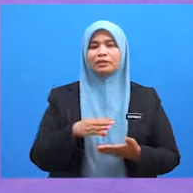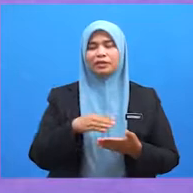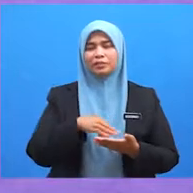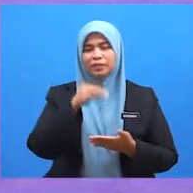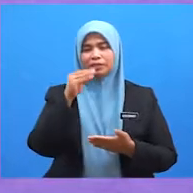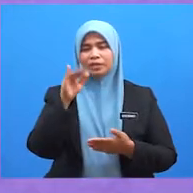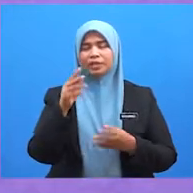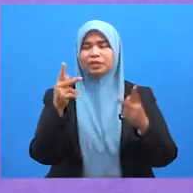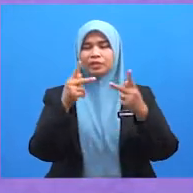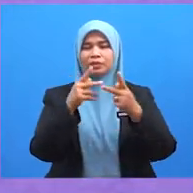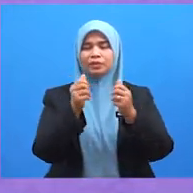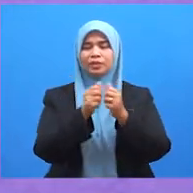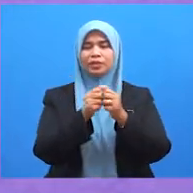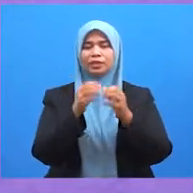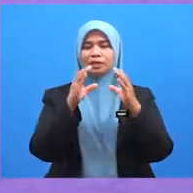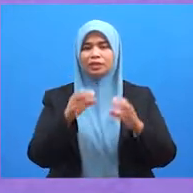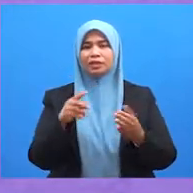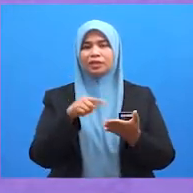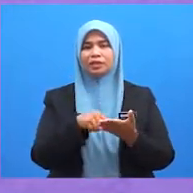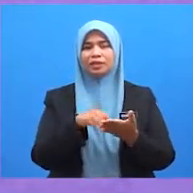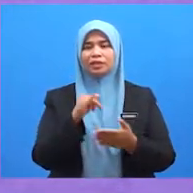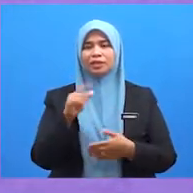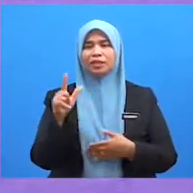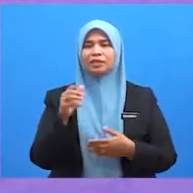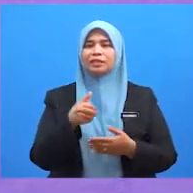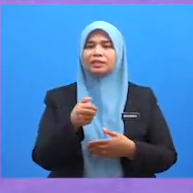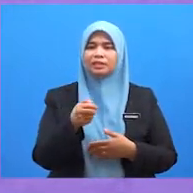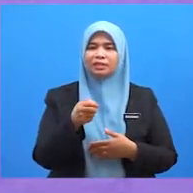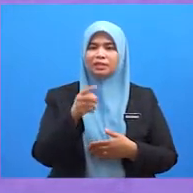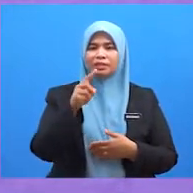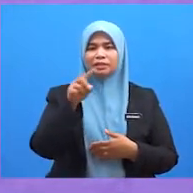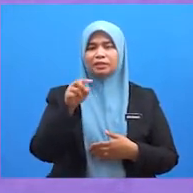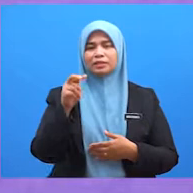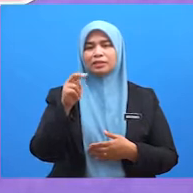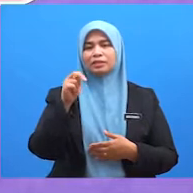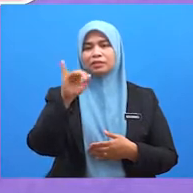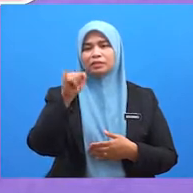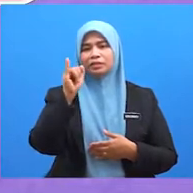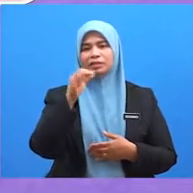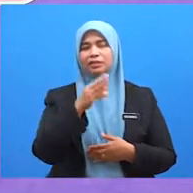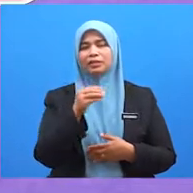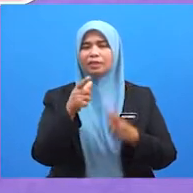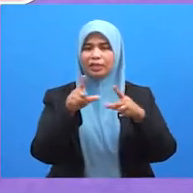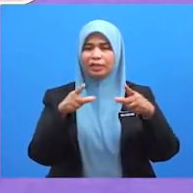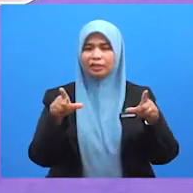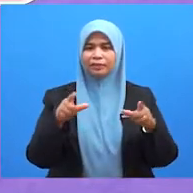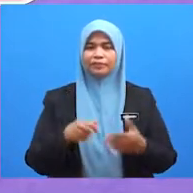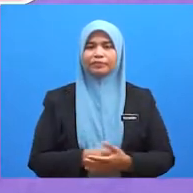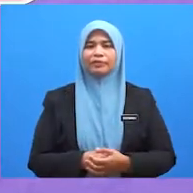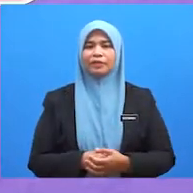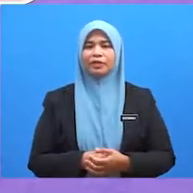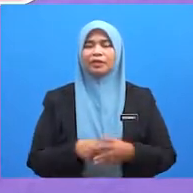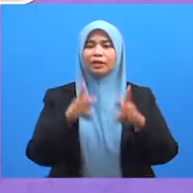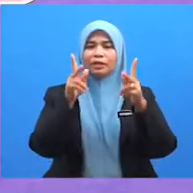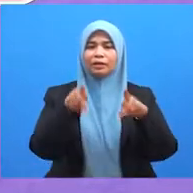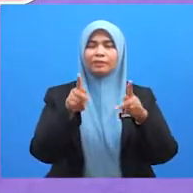muannasah. Mata pelajaran yang sesuai dengan kaedah ini ialah zikir, nasyid dan